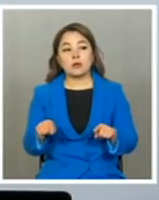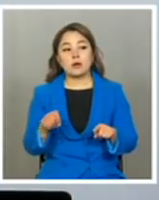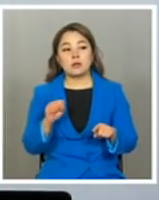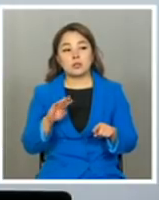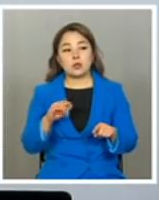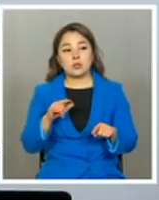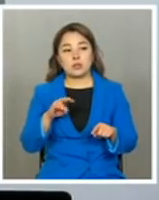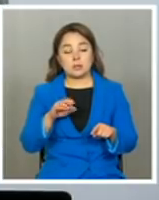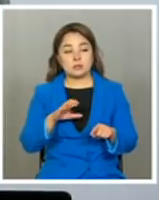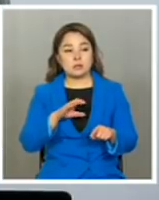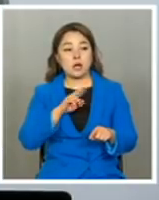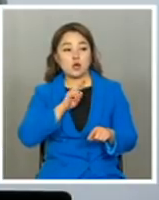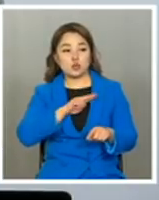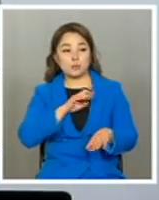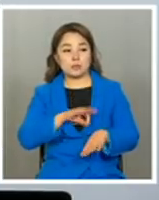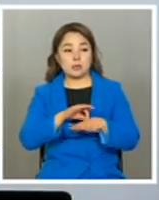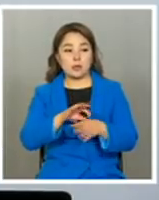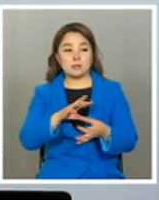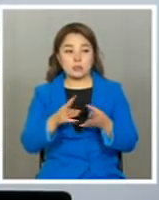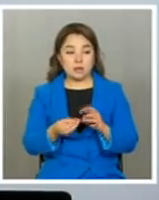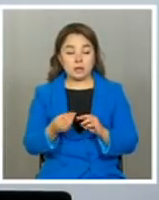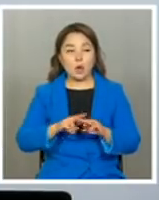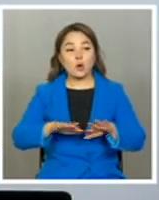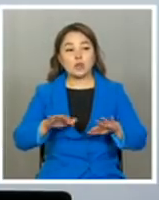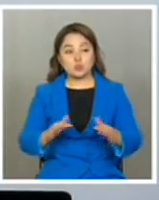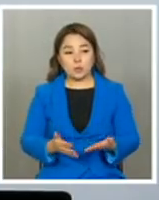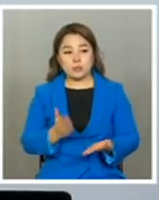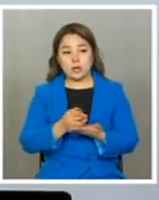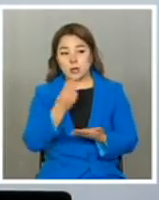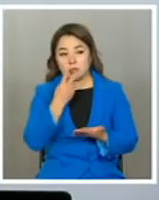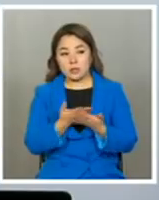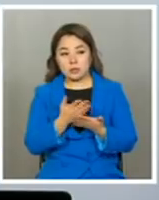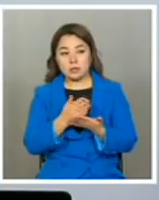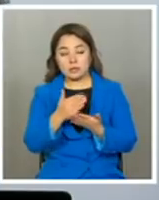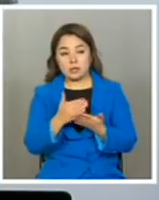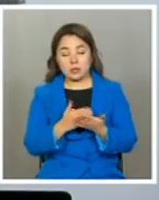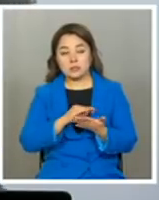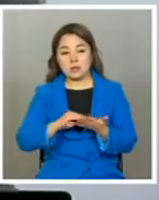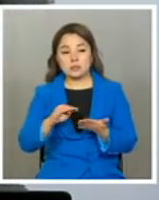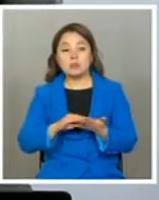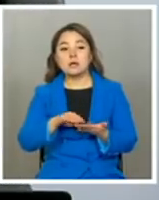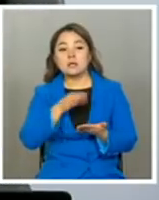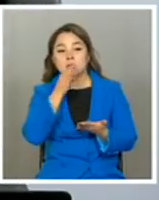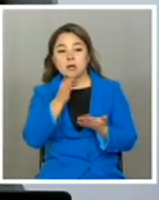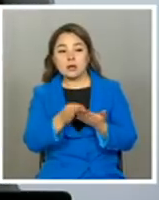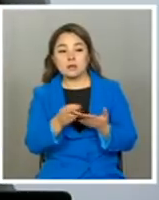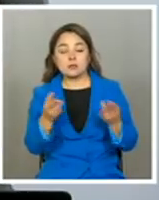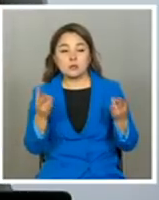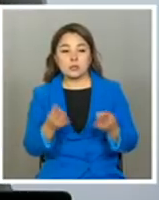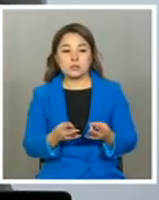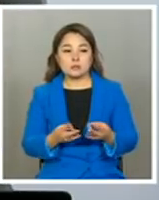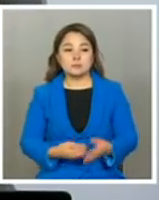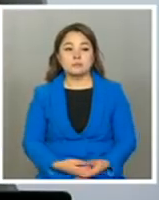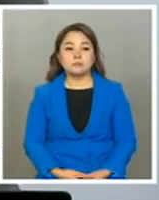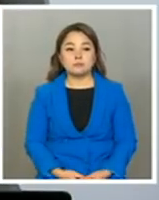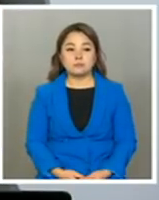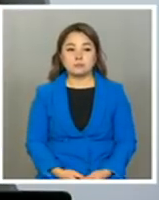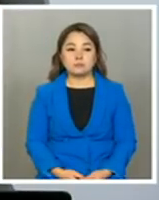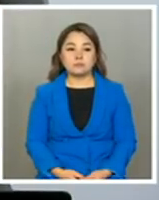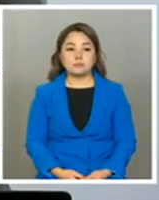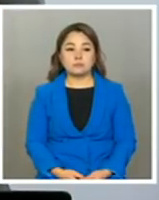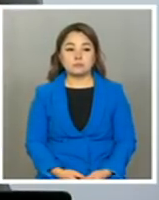антагонистердің жұмыс жасауы және де қажуы. Осы көрсеткіштерге назар аудара отырып, динамикалық және де статикалық